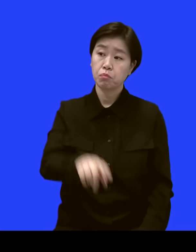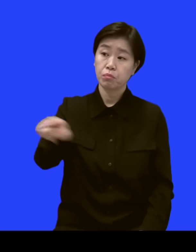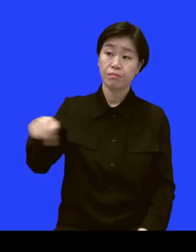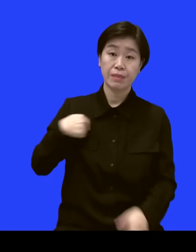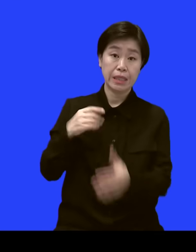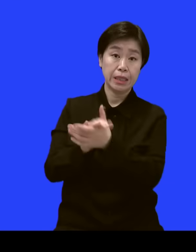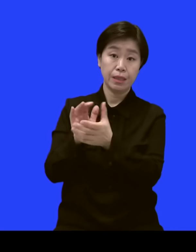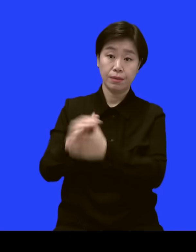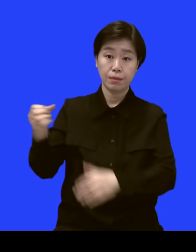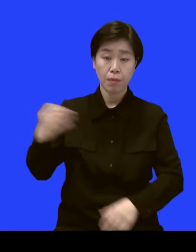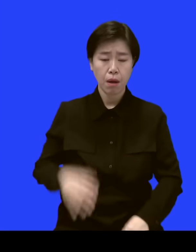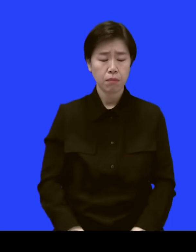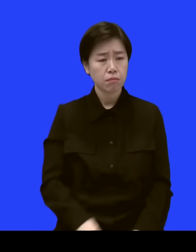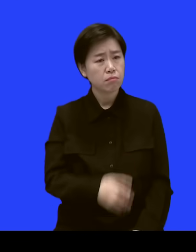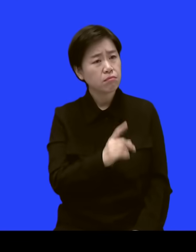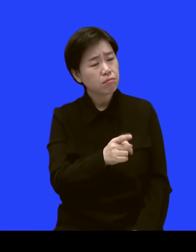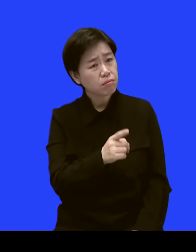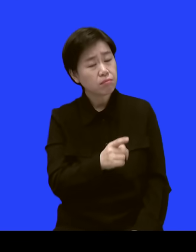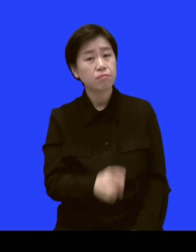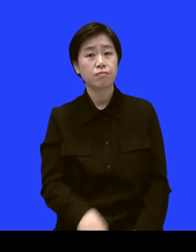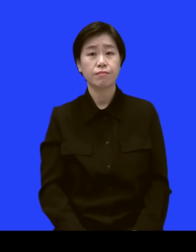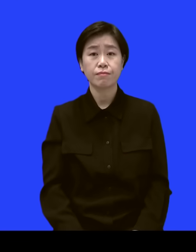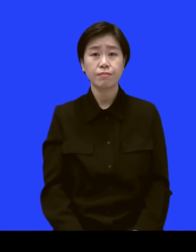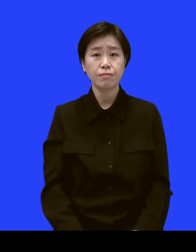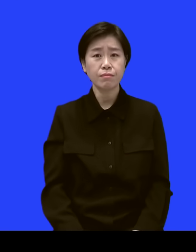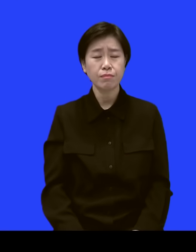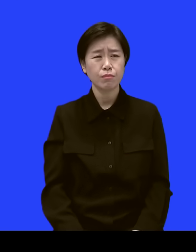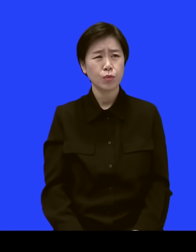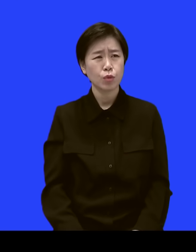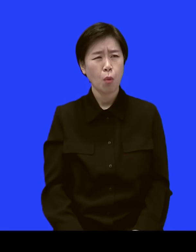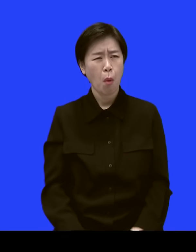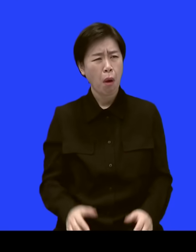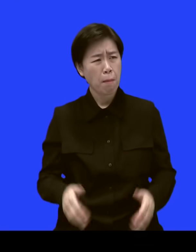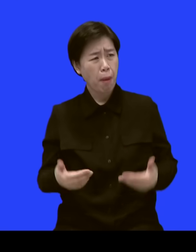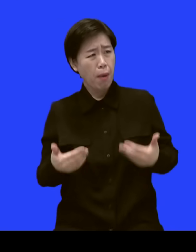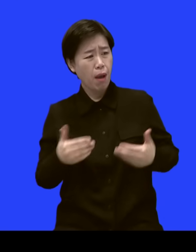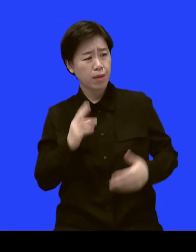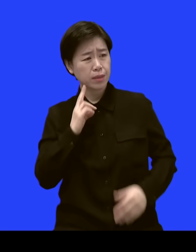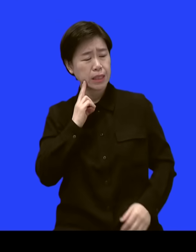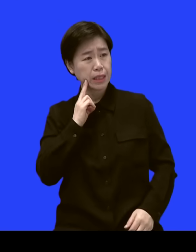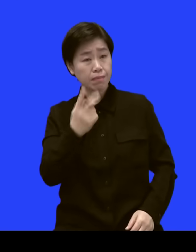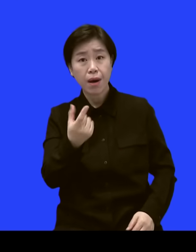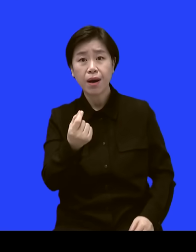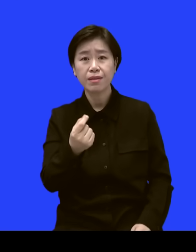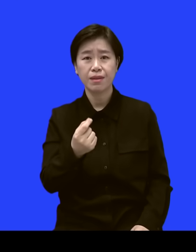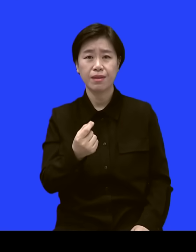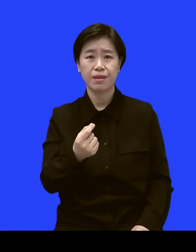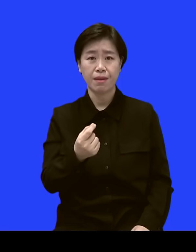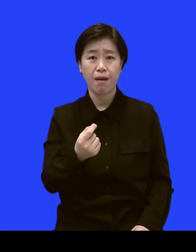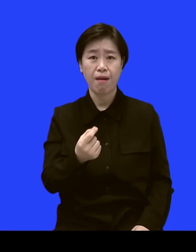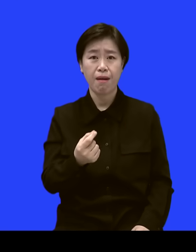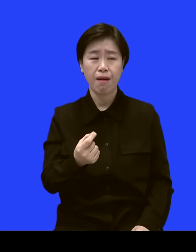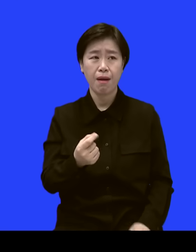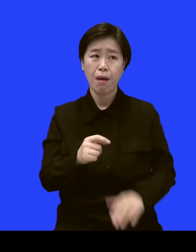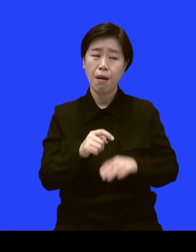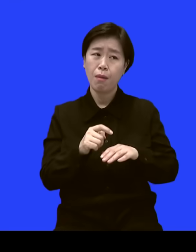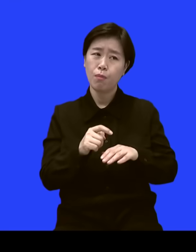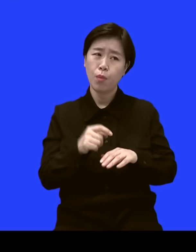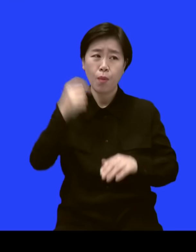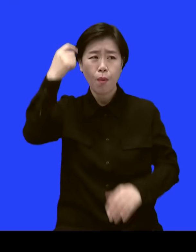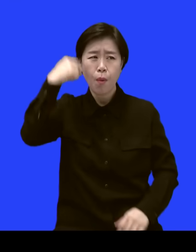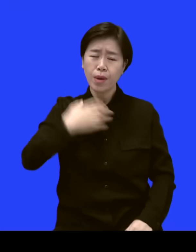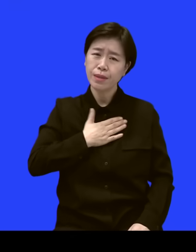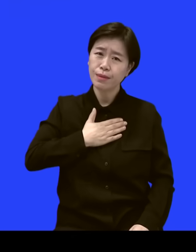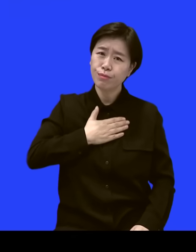제 친구들이 저한테 너는 뭔가 좀 떠다니는 것 같아. 이런 말을 어떤 느낌인지 아실지 네네네. 모르겠지만 네네네. 그런